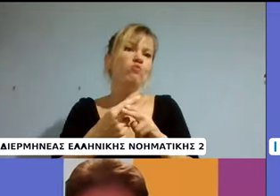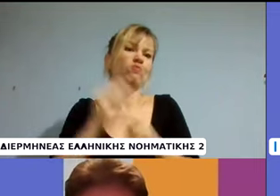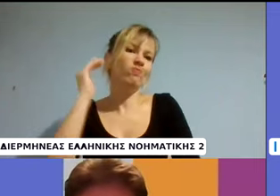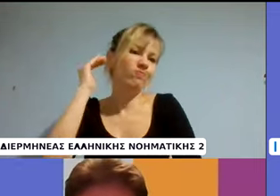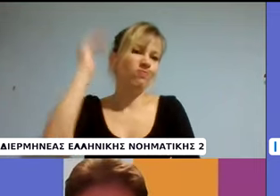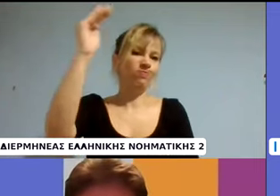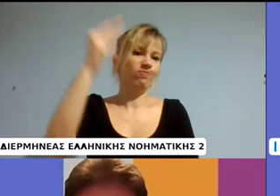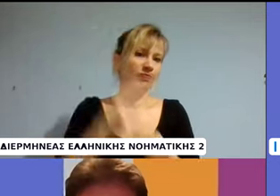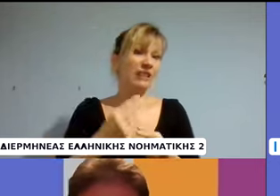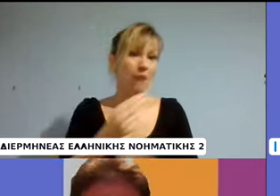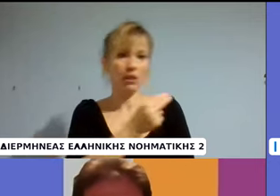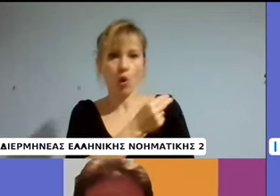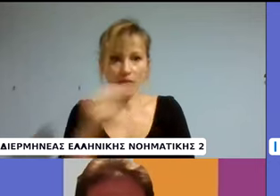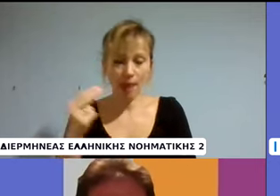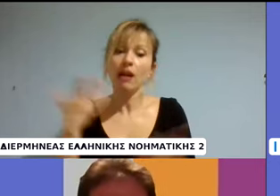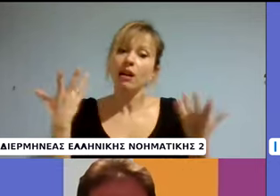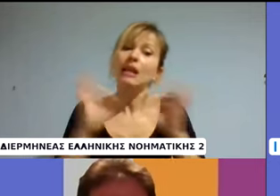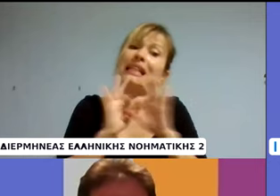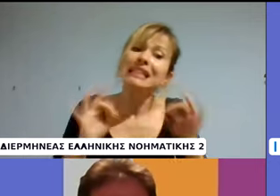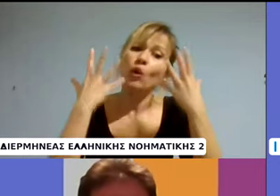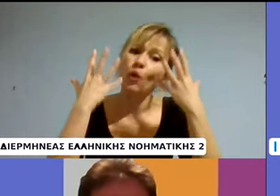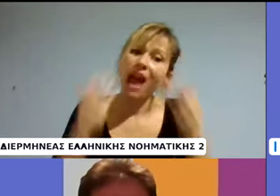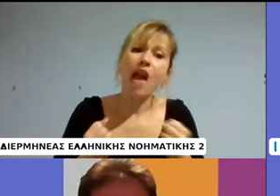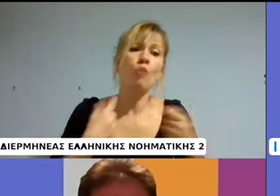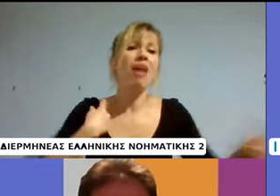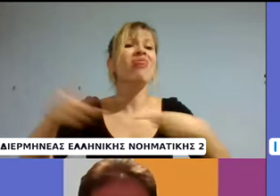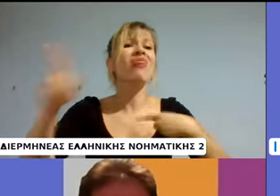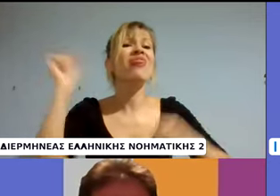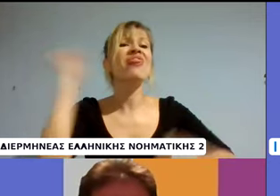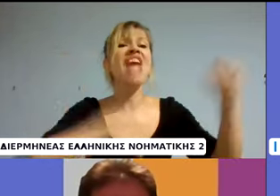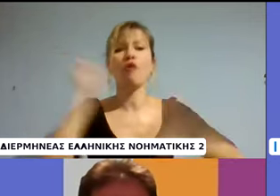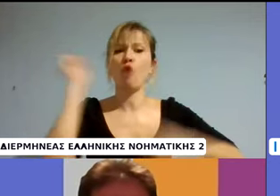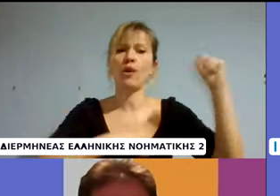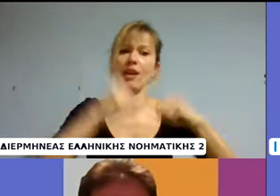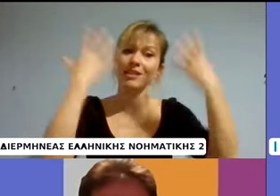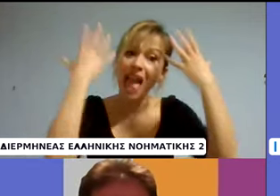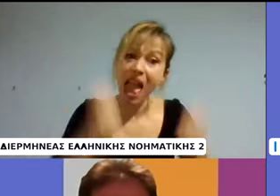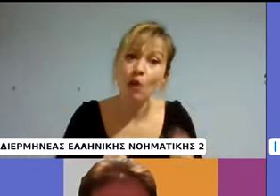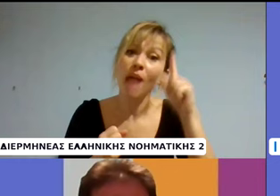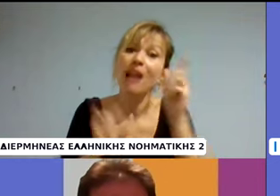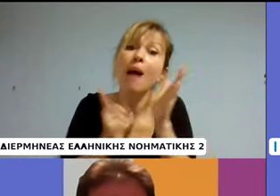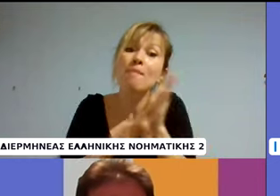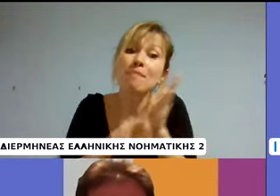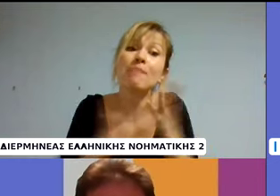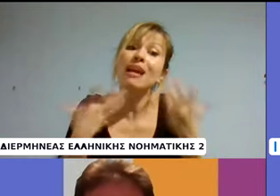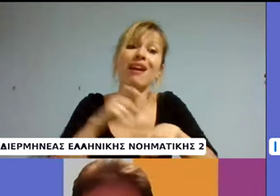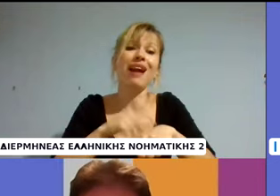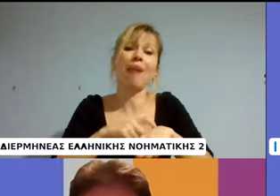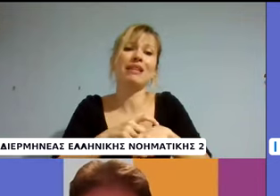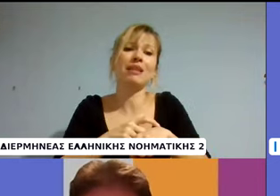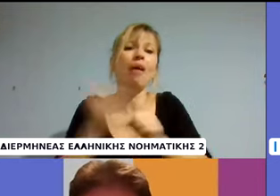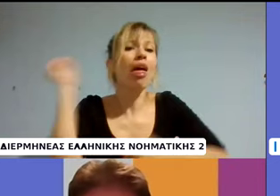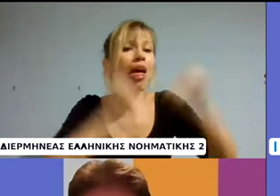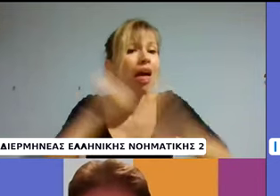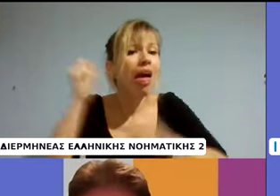διαφοροποιούν τους συλλόγους μεταξύ τους, αλλά κάπου οι σύλλογοι πρέπει να βρουν και ένα κοινό τόπο. Δεν είναι ανάγκη να τα βρουν